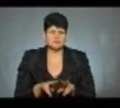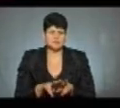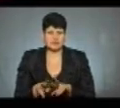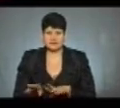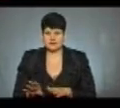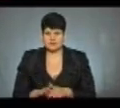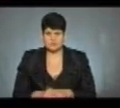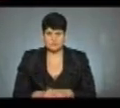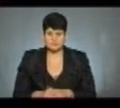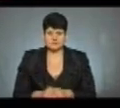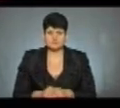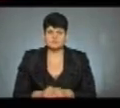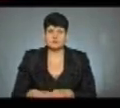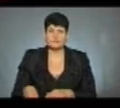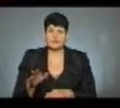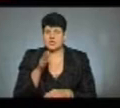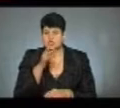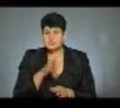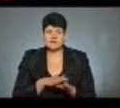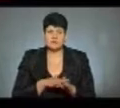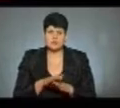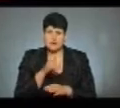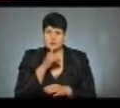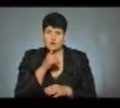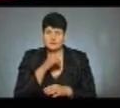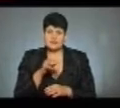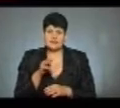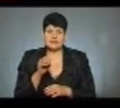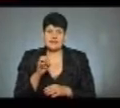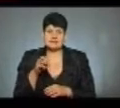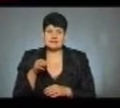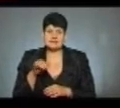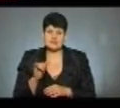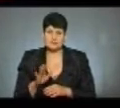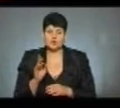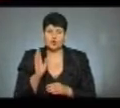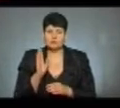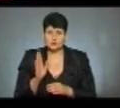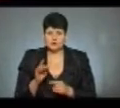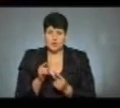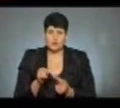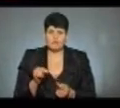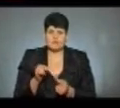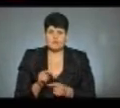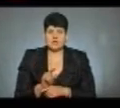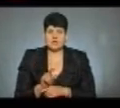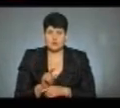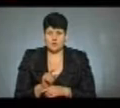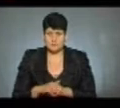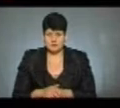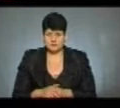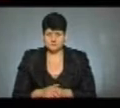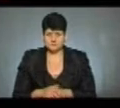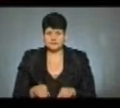ідентичною. Час на виконання пробних тестів також буде у визначених нормах. Так